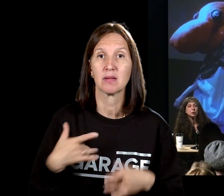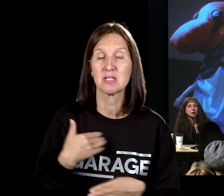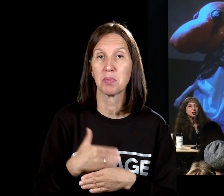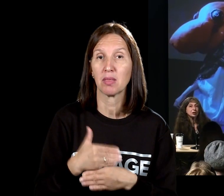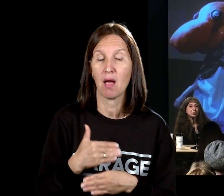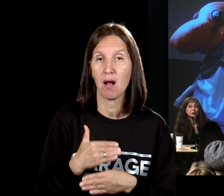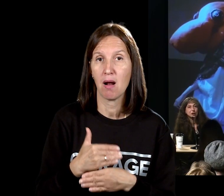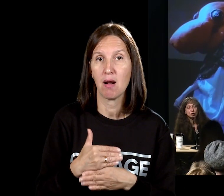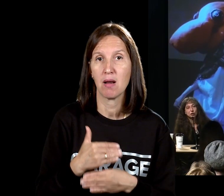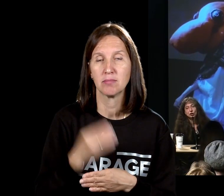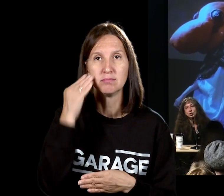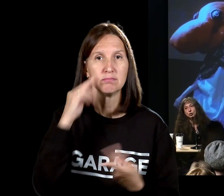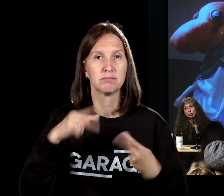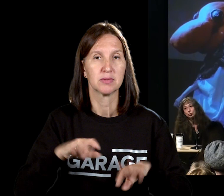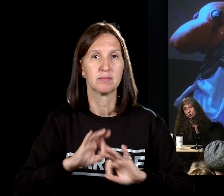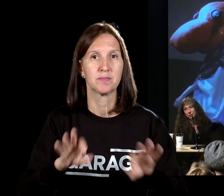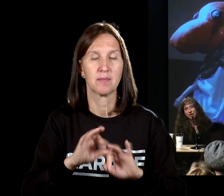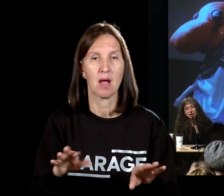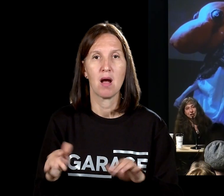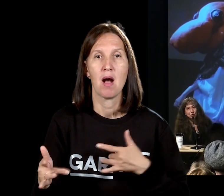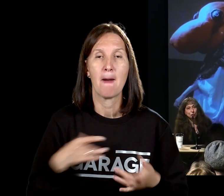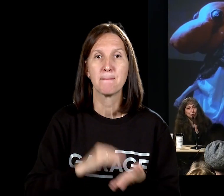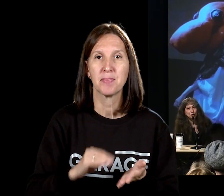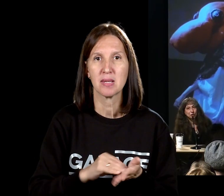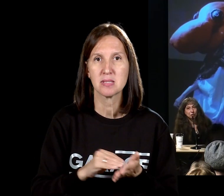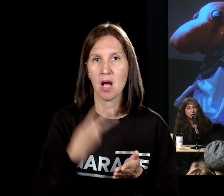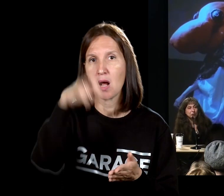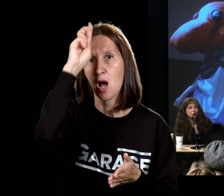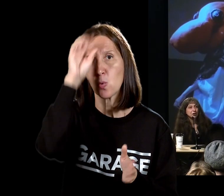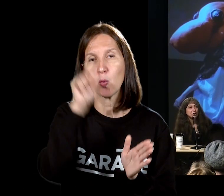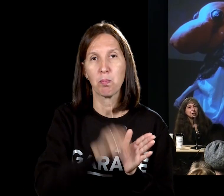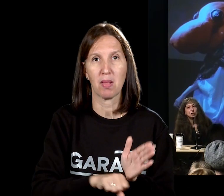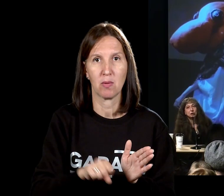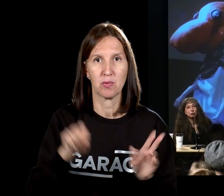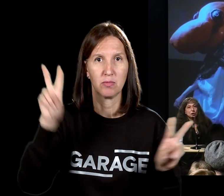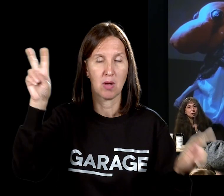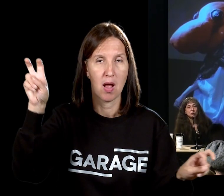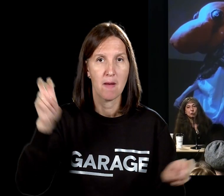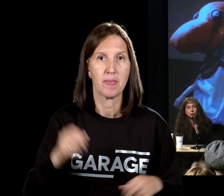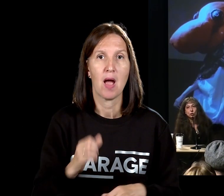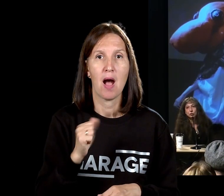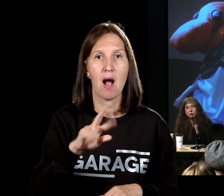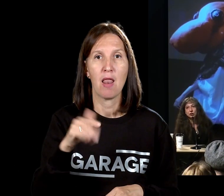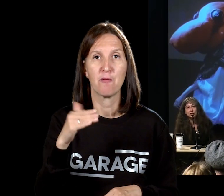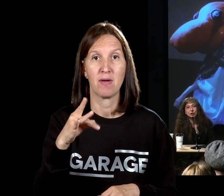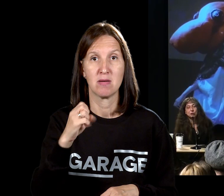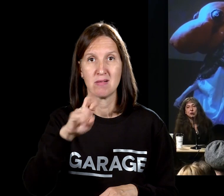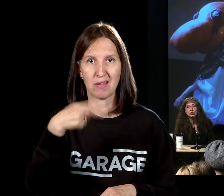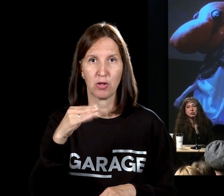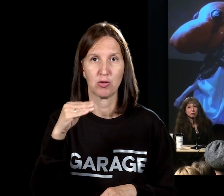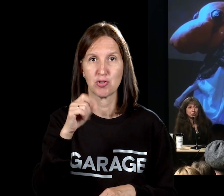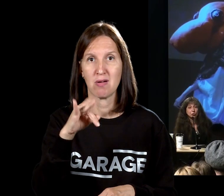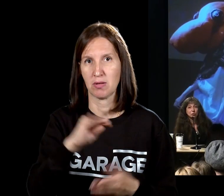является реинтерпретацией пьесы Альфреда Жари «Король убил». «Король убил» – это Альфред Жари, один из тоже таких культовых